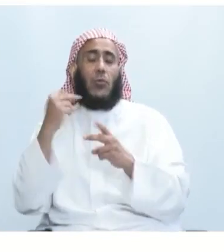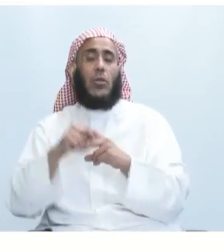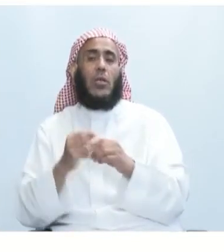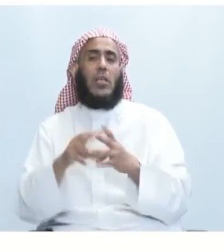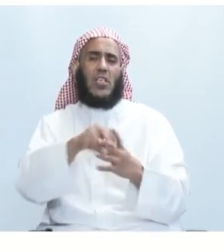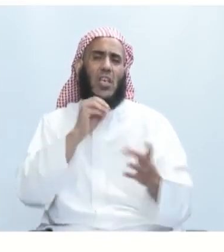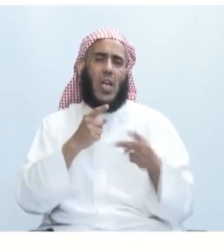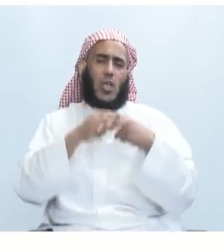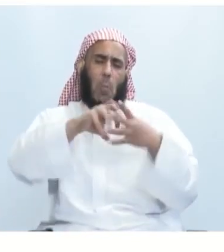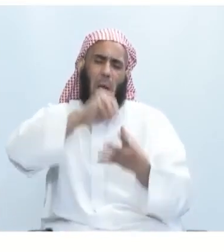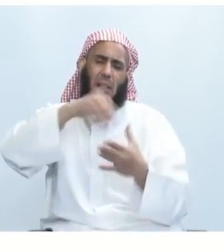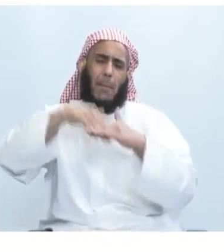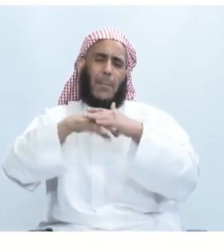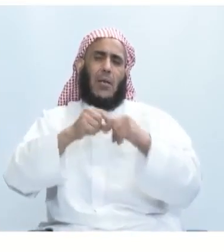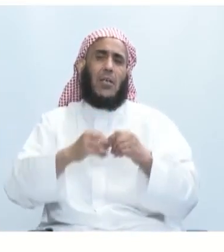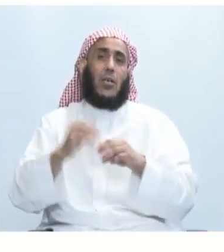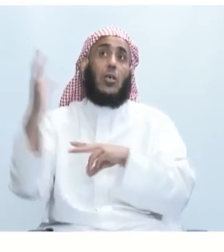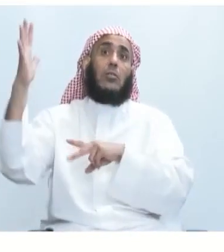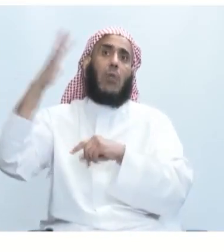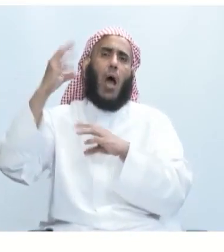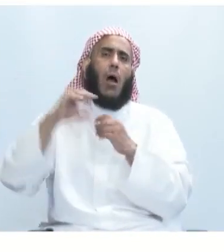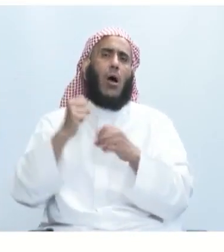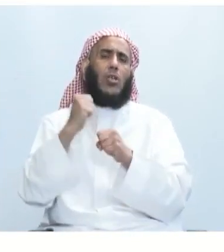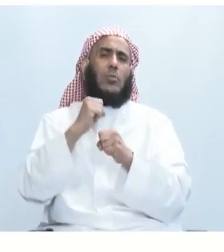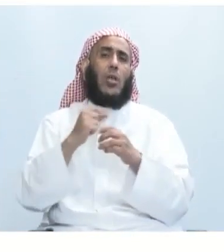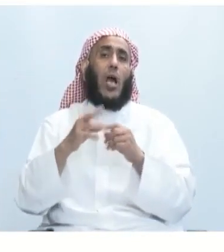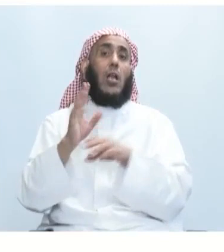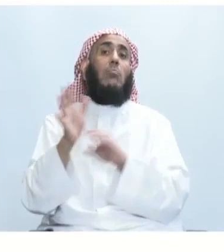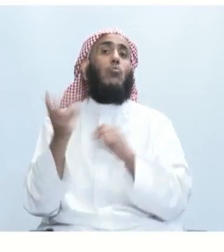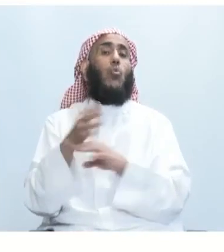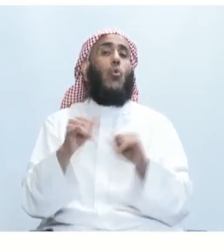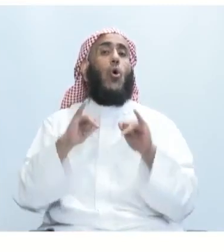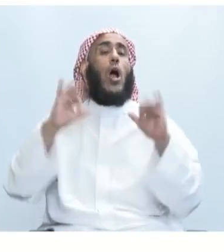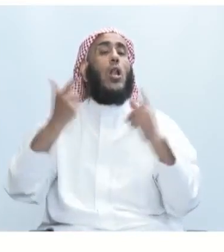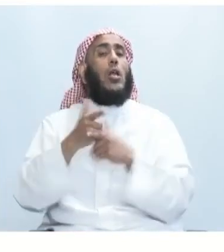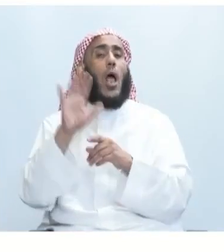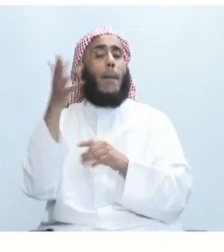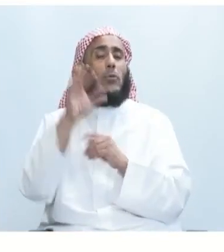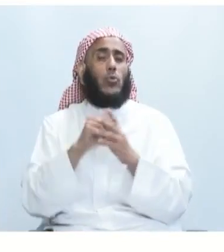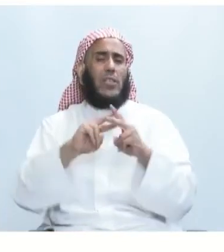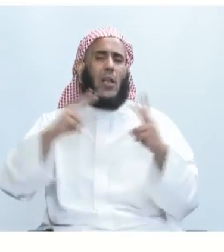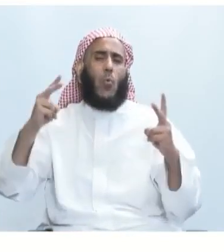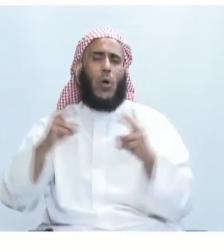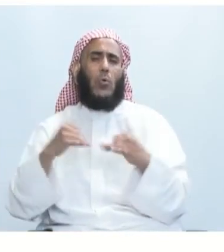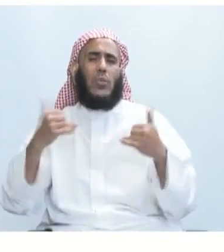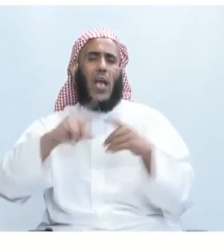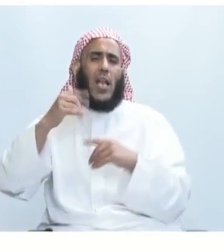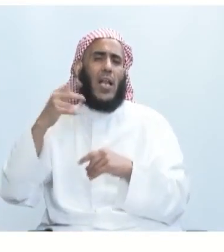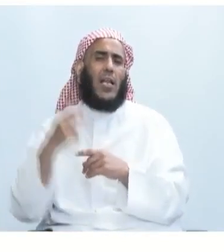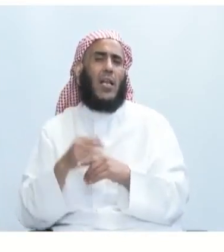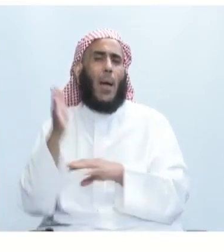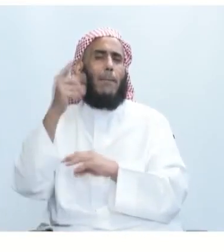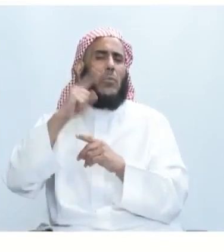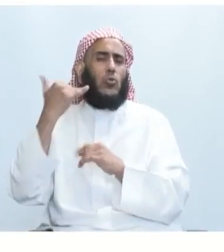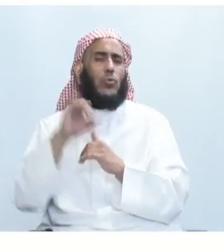المعادل الثمينه من باطن الارض الطاقه الشمسيه الاعلام السعودي اهم موضوعاته مثلا تنوع وسائل الاعلام